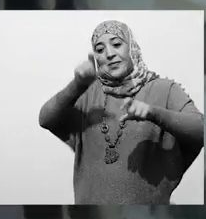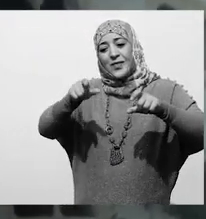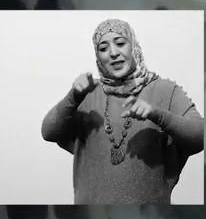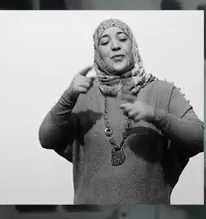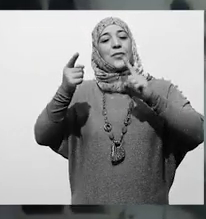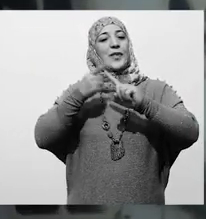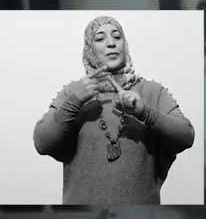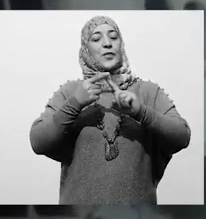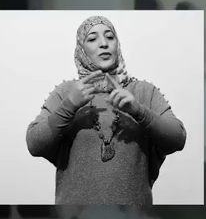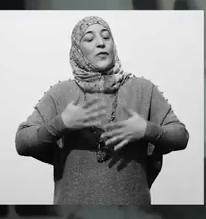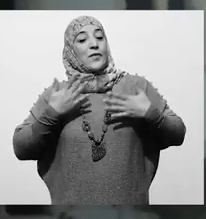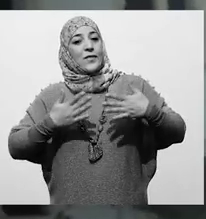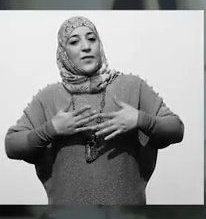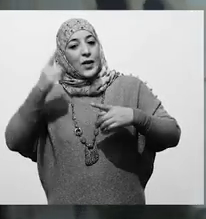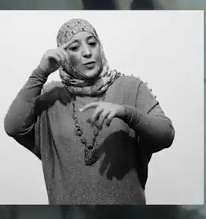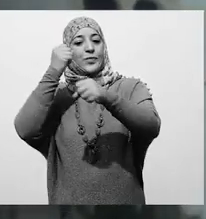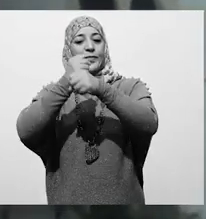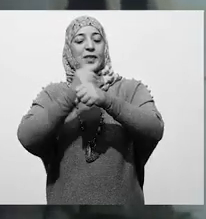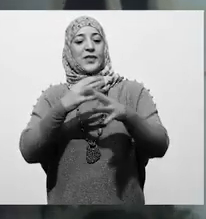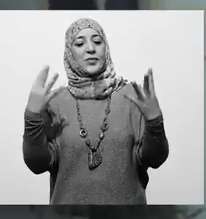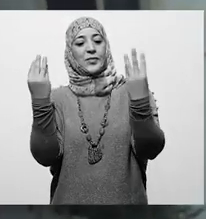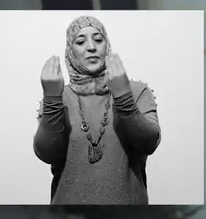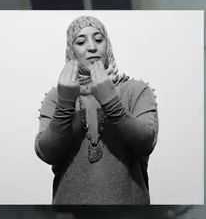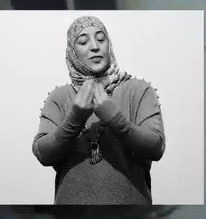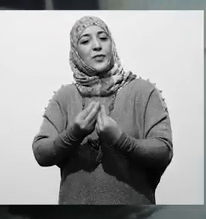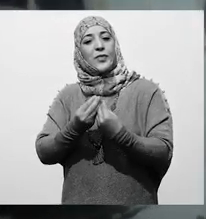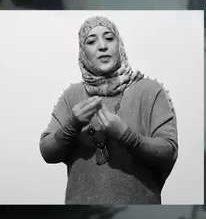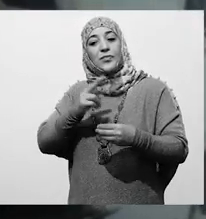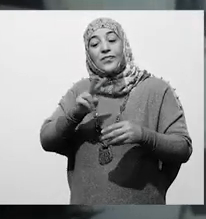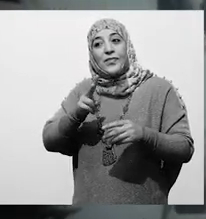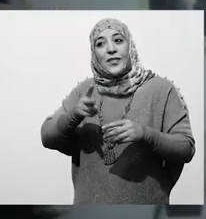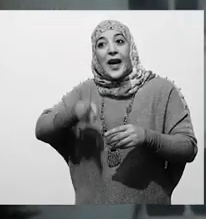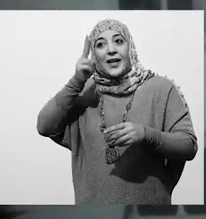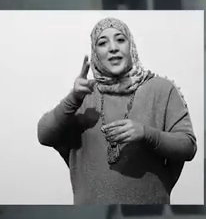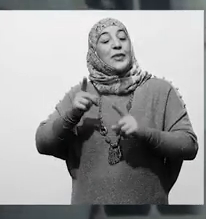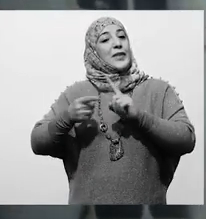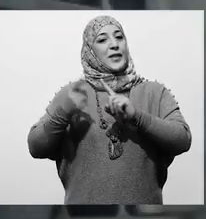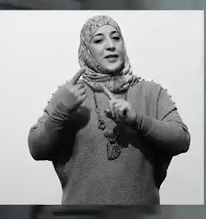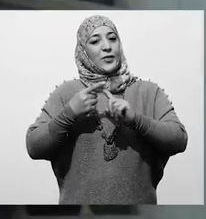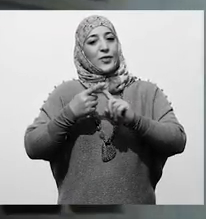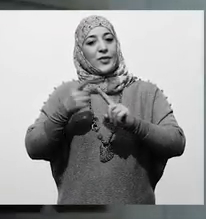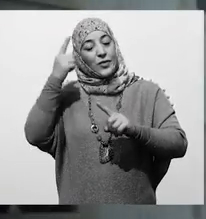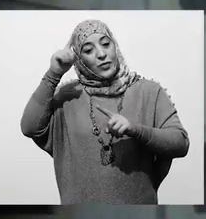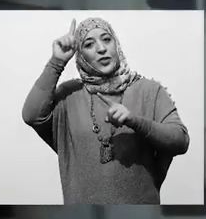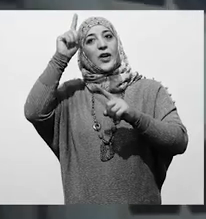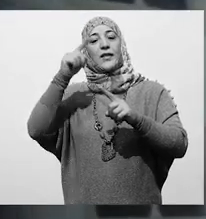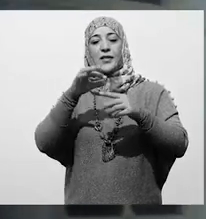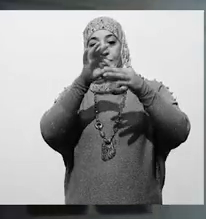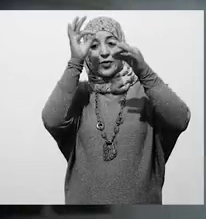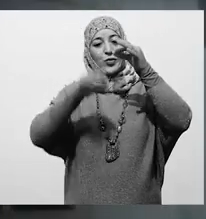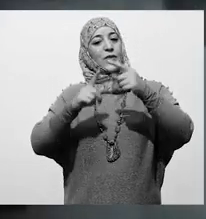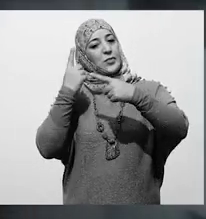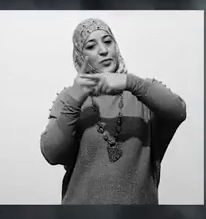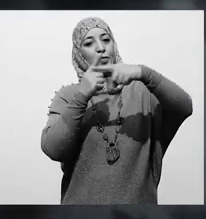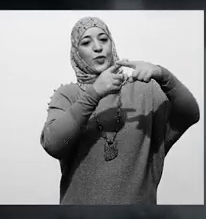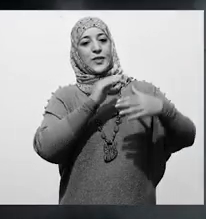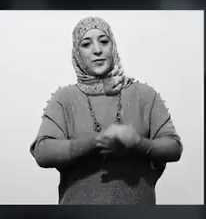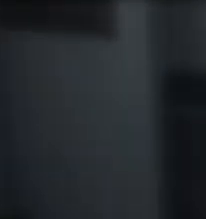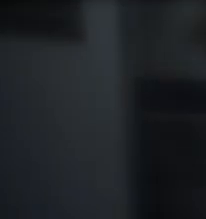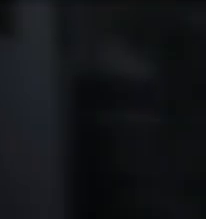maintenant fonctionne aujourd'hui qui tu que je te quitte à l'invitation de jean tiberi